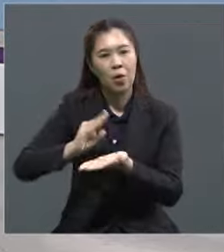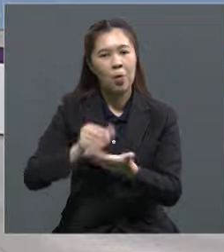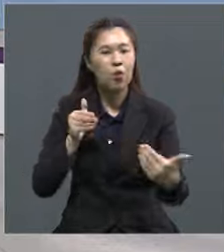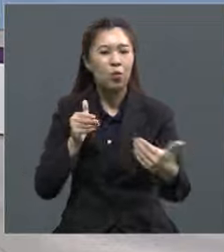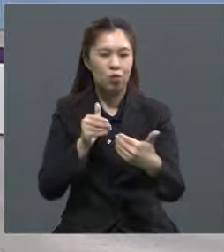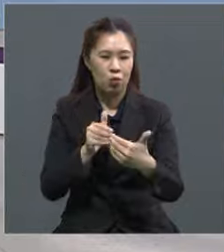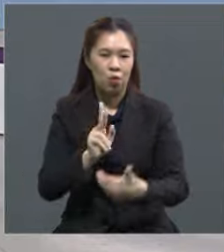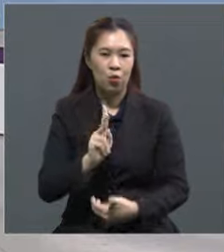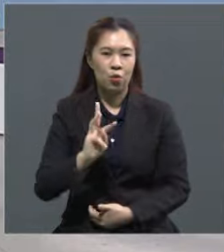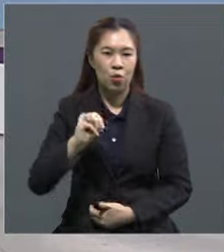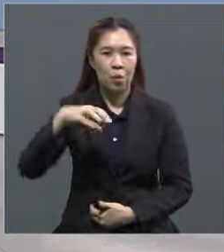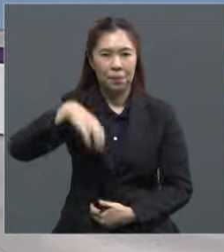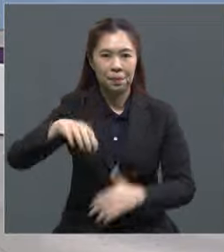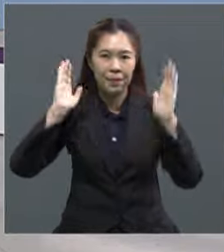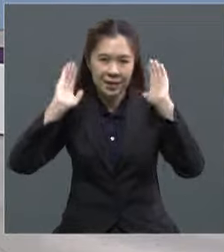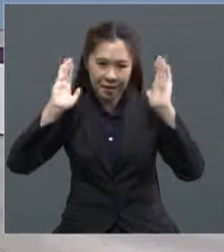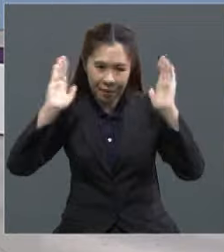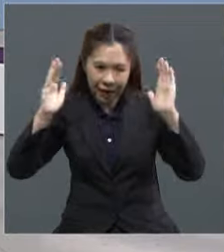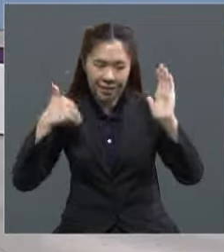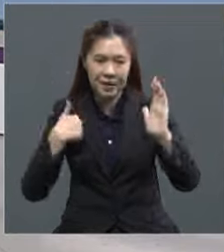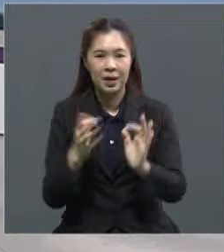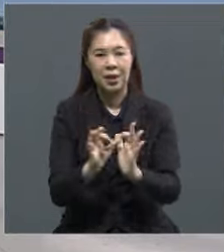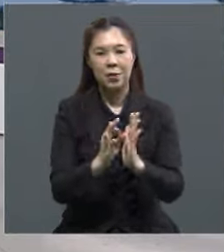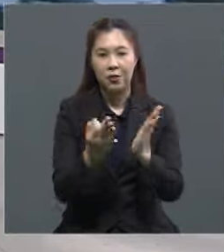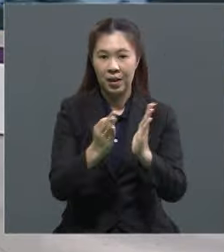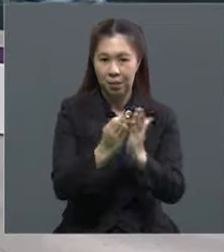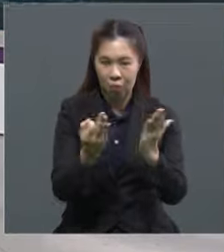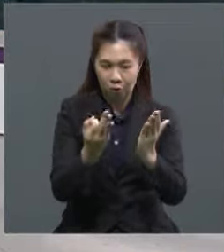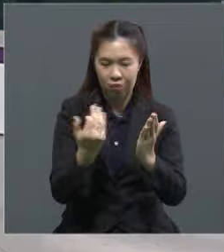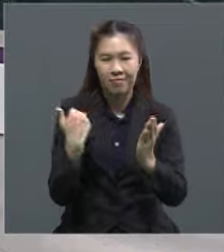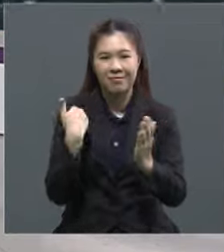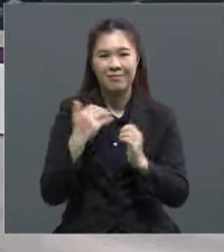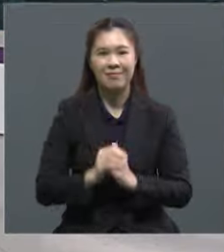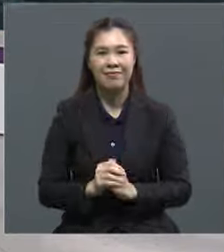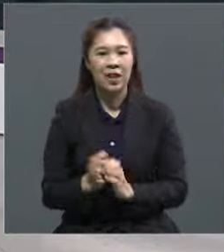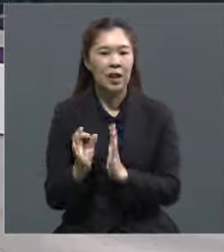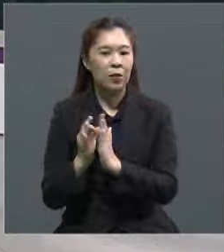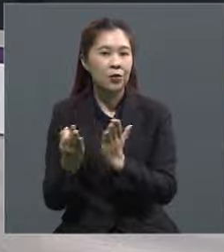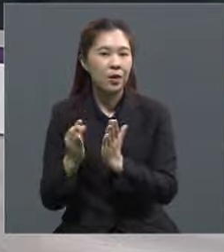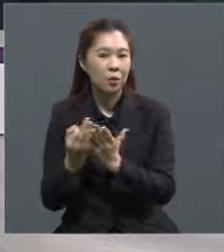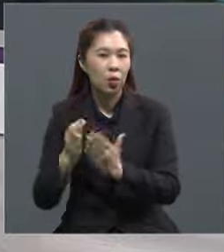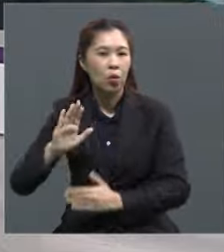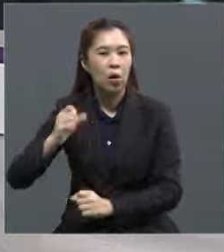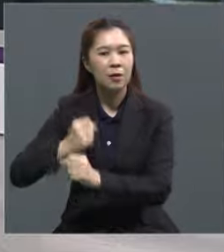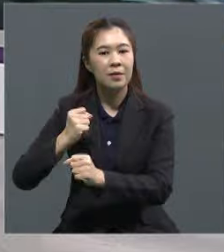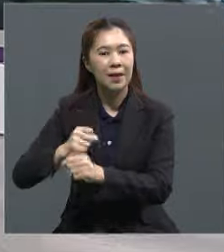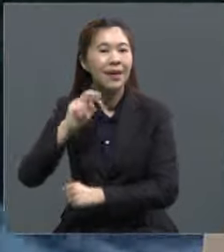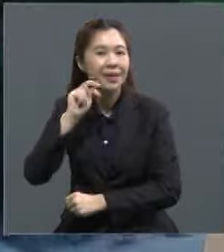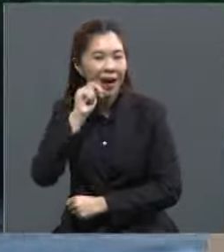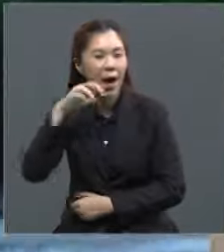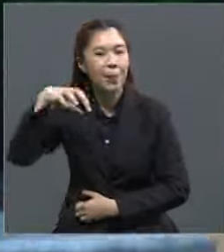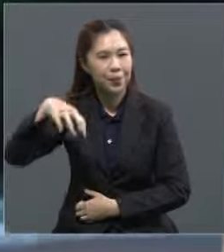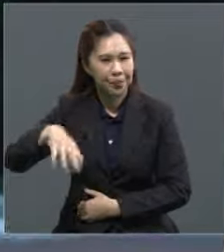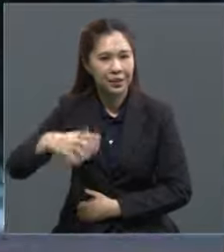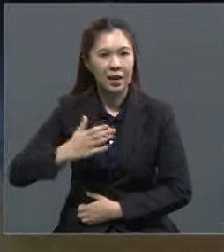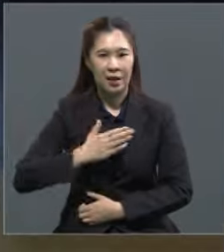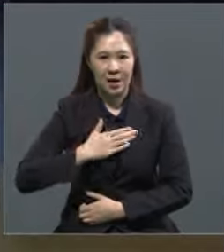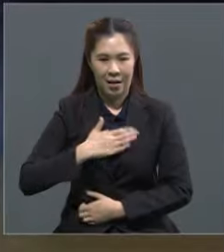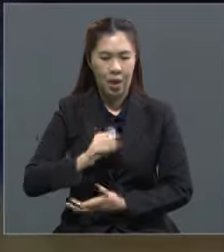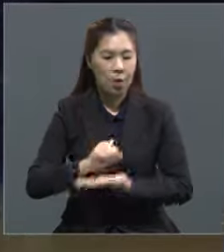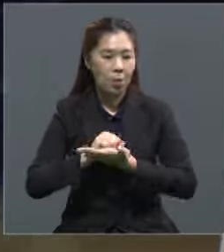ประชาสัมพันธนี้เนี่ยไม่ว่าจะเป็นทางเพจ Facebookของกรมประชาสัมพันธ์เองทางเพจ Facebookของทางสำนักงานทรัพยากรน้ำเองเนี่ยเราก็มีการ